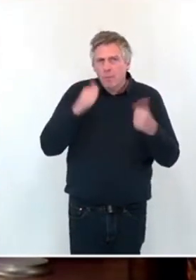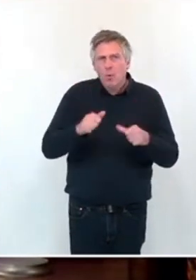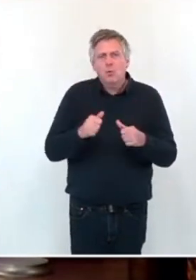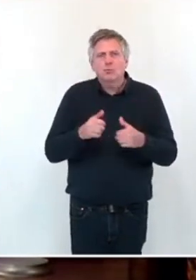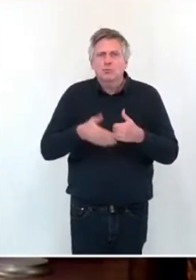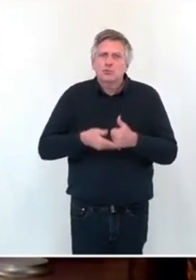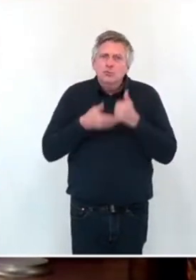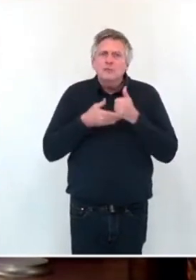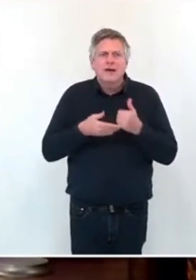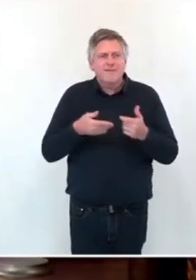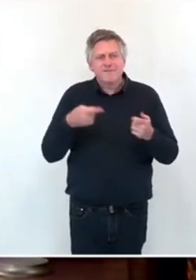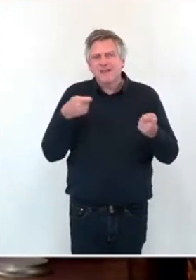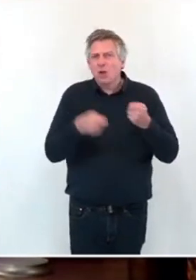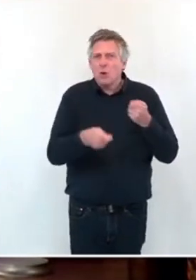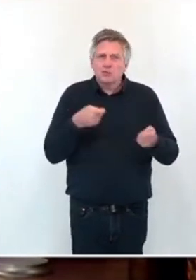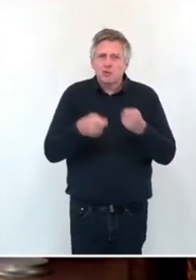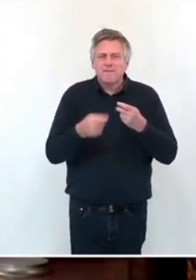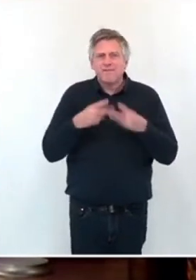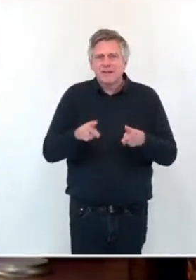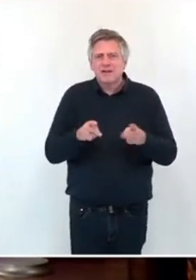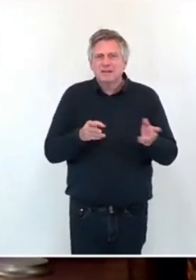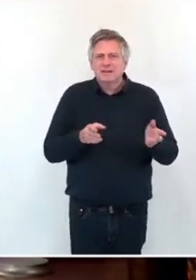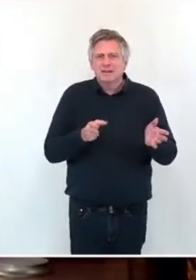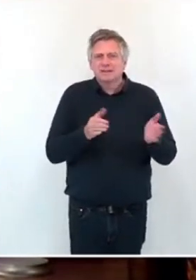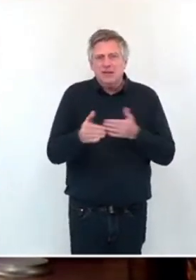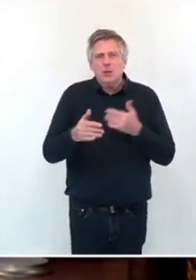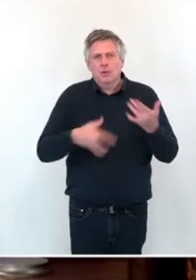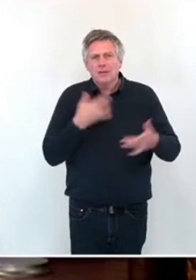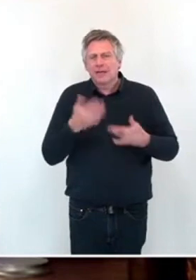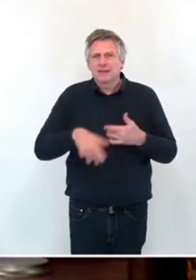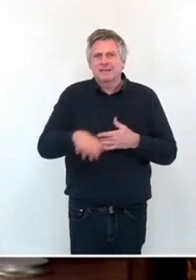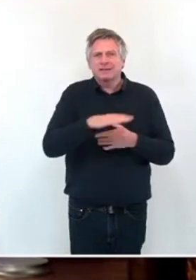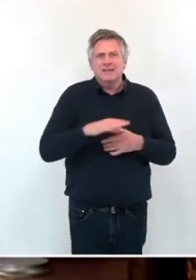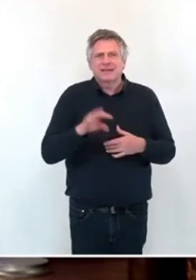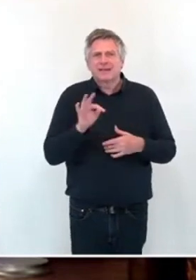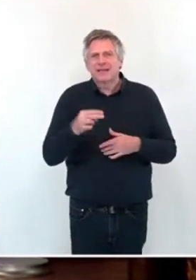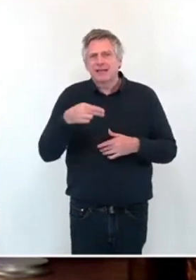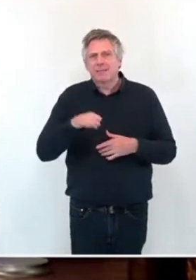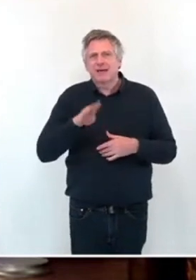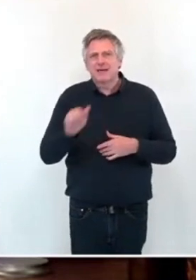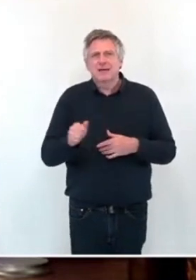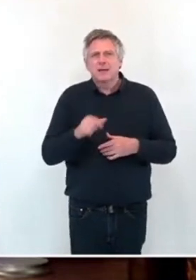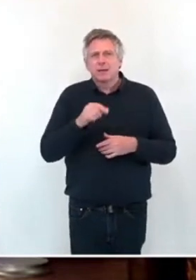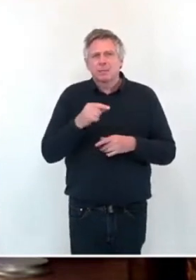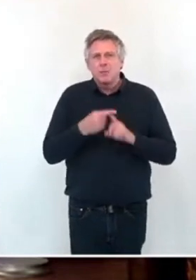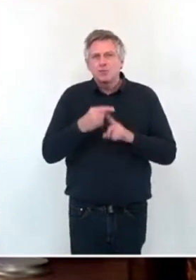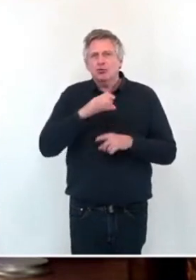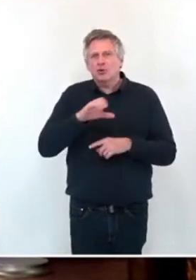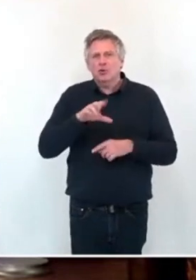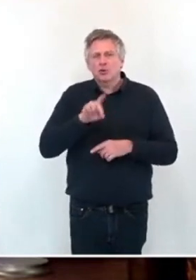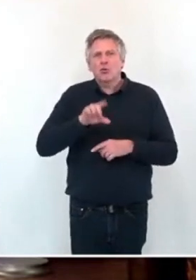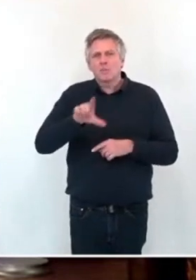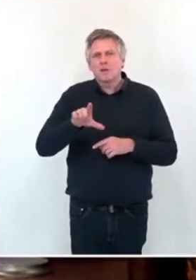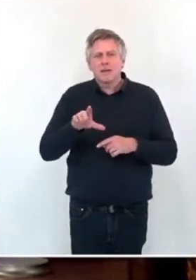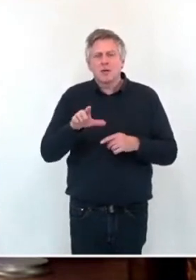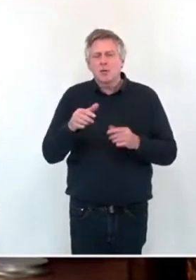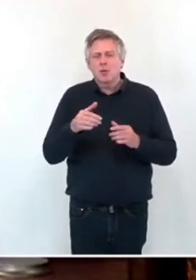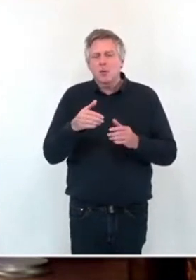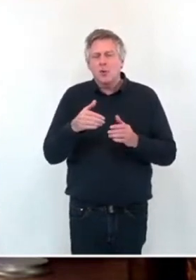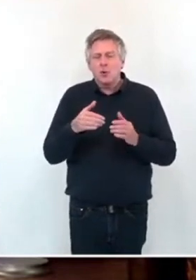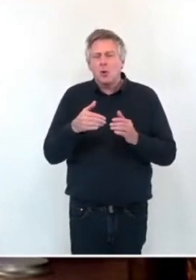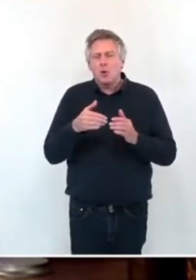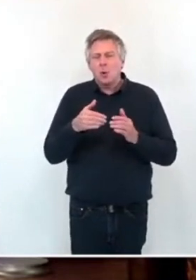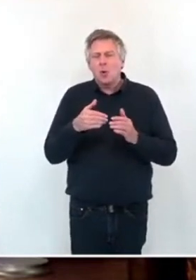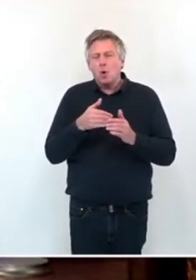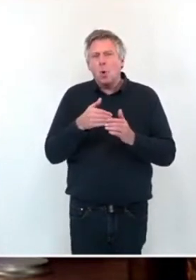soutiens financiers de la ville aux acteurs du secteur. Pour le TNBA, plus 132 000 € depuis 2019. Pour le Globe,